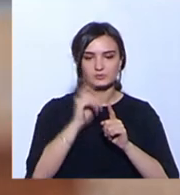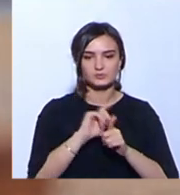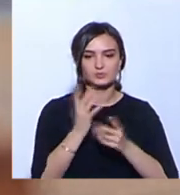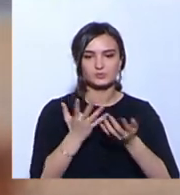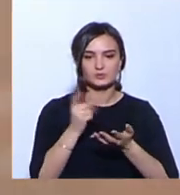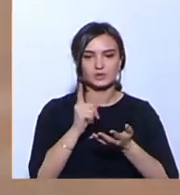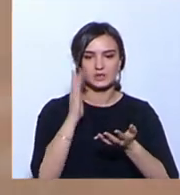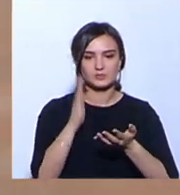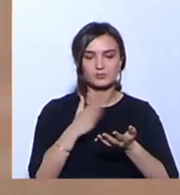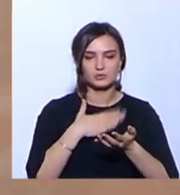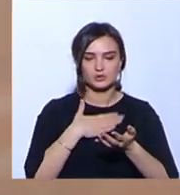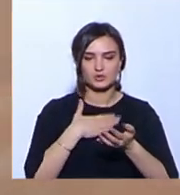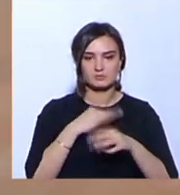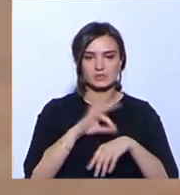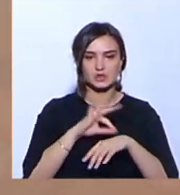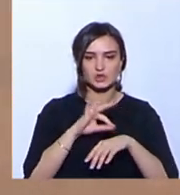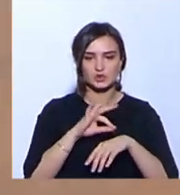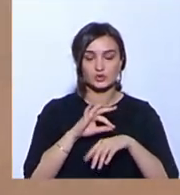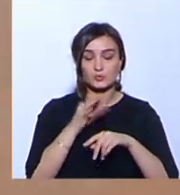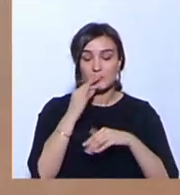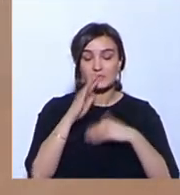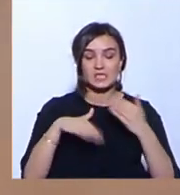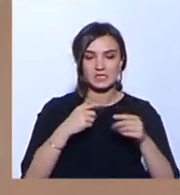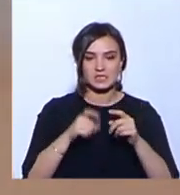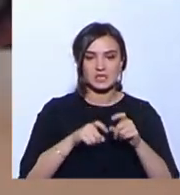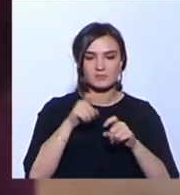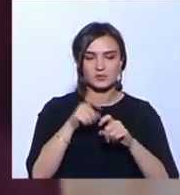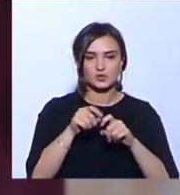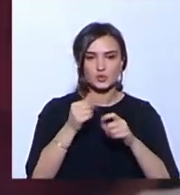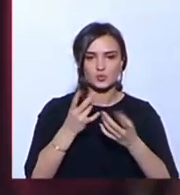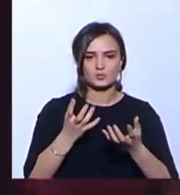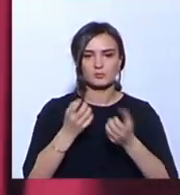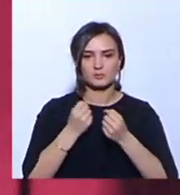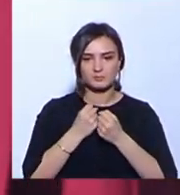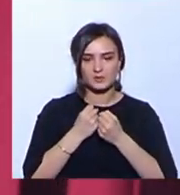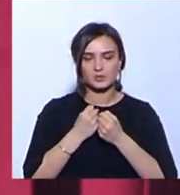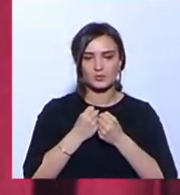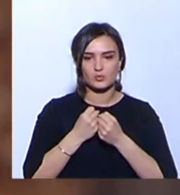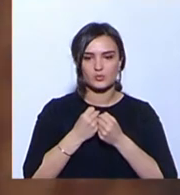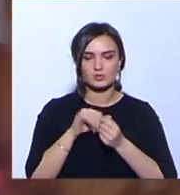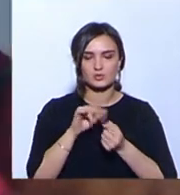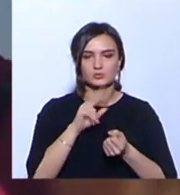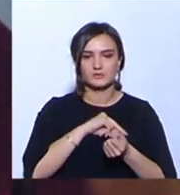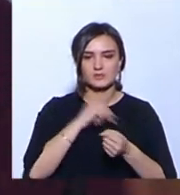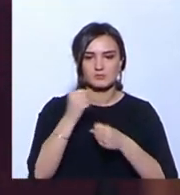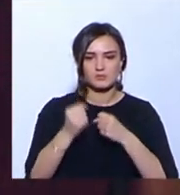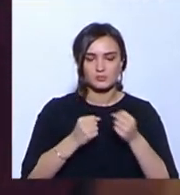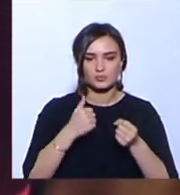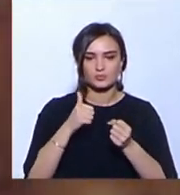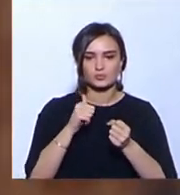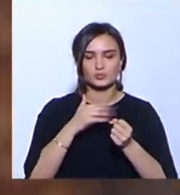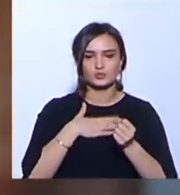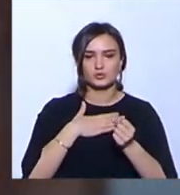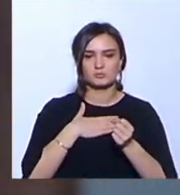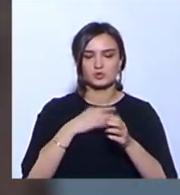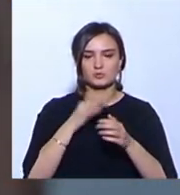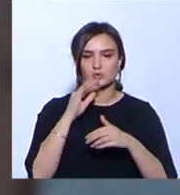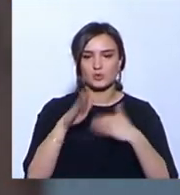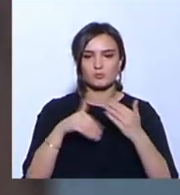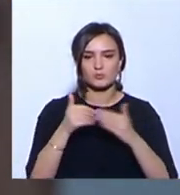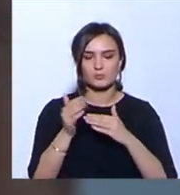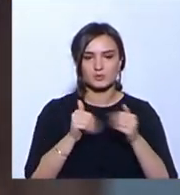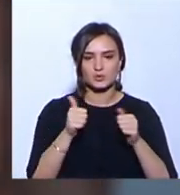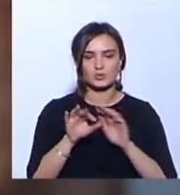რა იქნებოდა ჩემი შემდგომი ნაბიჯი, როგორ მიმეღო განათლება, სად დავსაქმებულიყავი, როგორ ამერჩია ჩემი შემდგომი